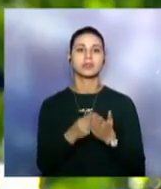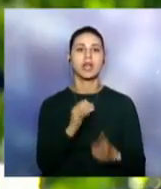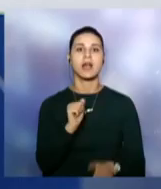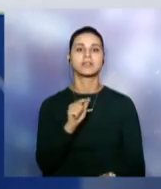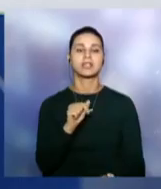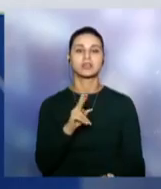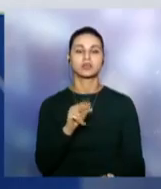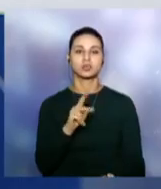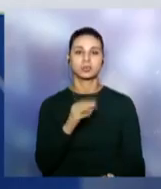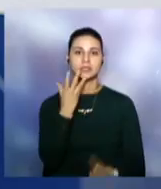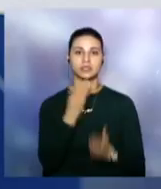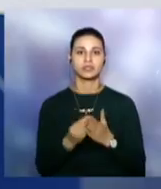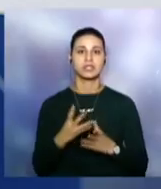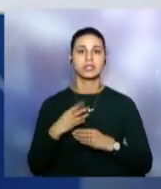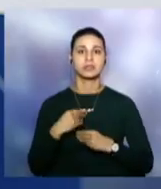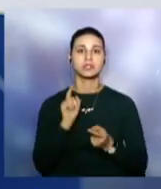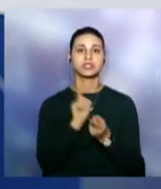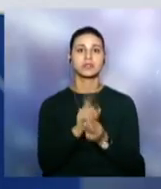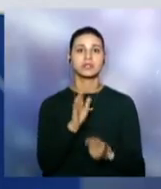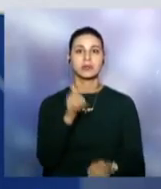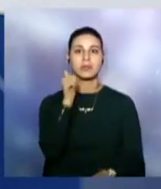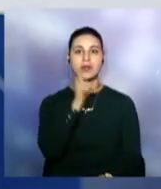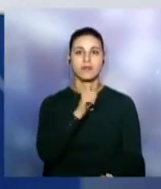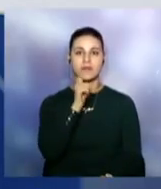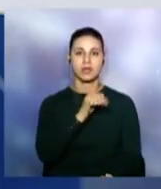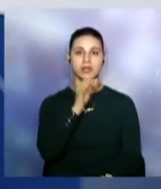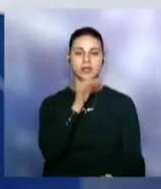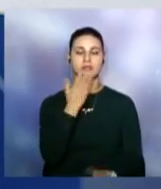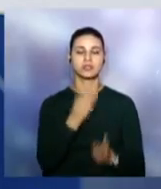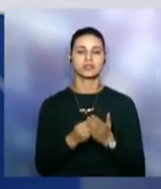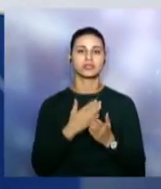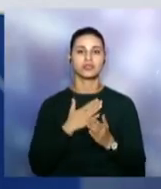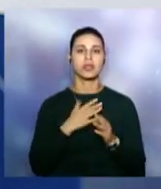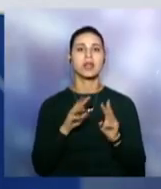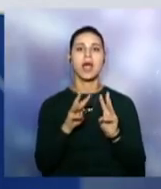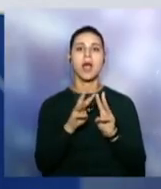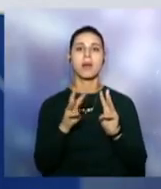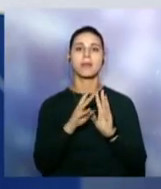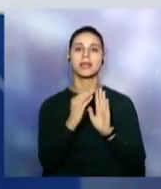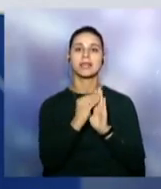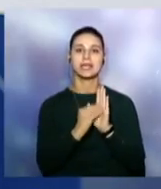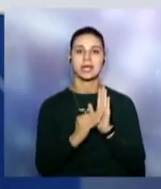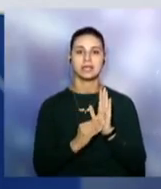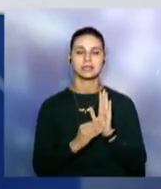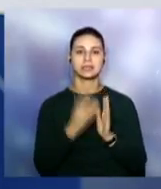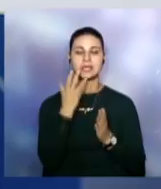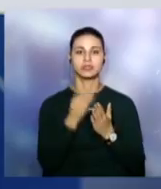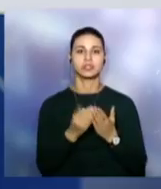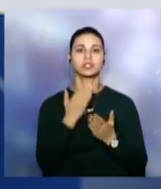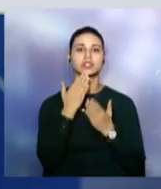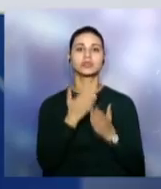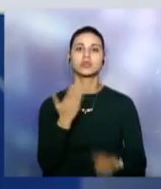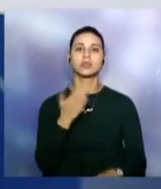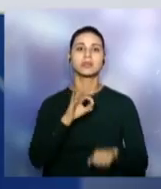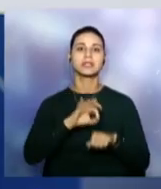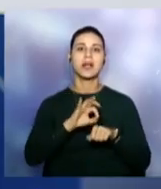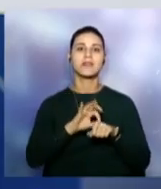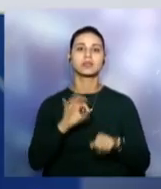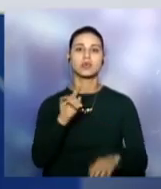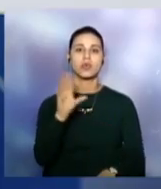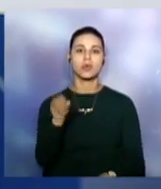ავთანდილ კუტუბიძე. ჩვენ ერთმანეთს შევხვდებით ხვალ, გაგახსენებთ ჩვენ აპლიკაციების მეშვეობით თქვენ გისვამთ კითხვას, რომელ